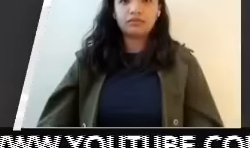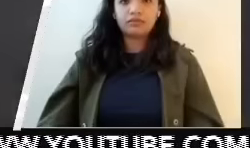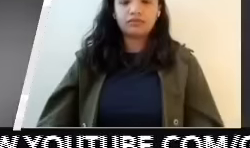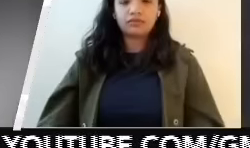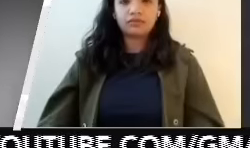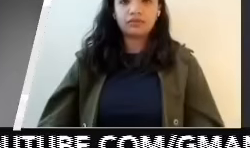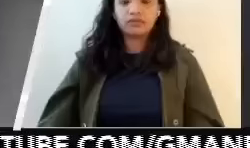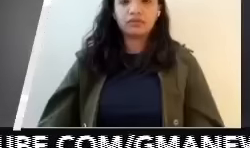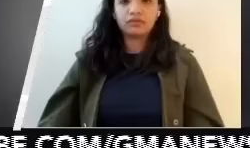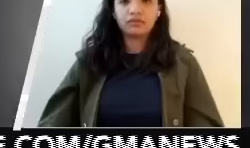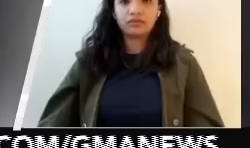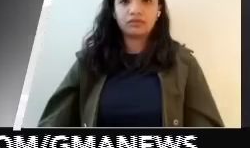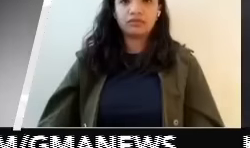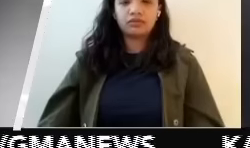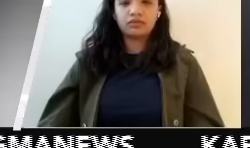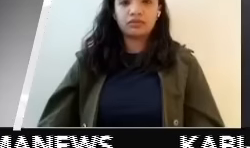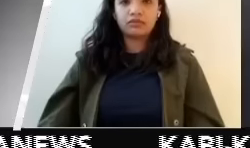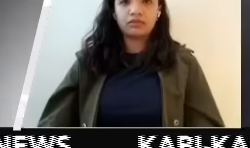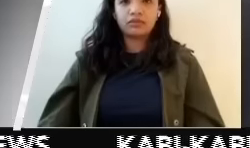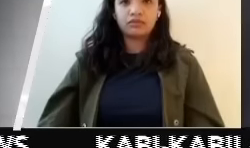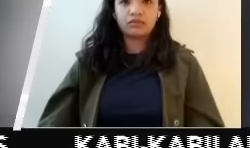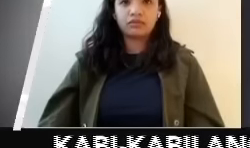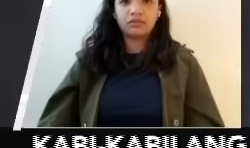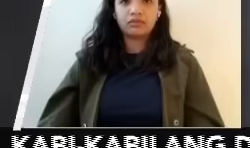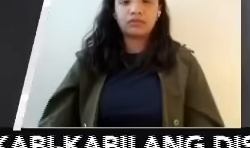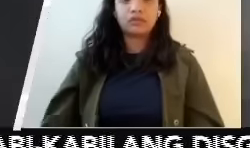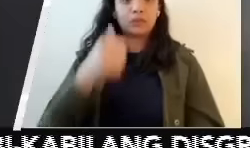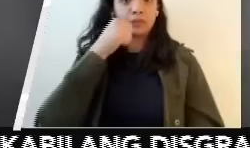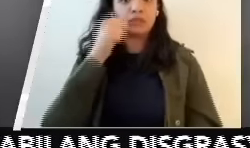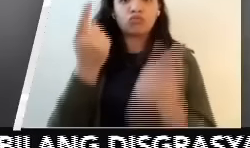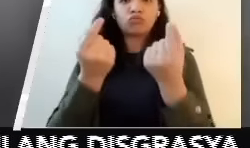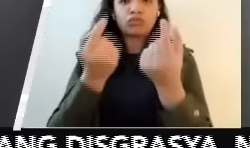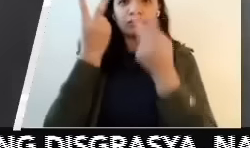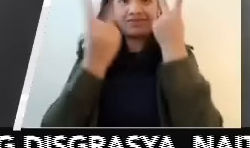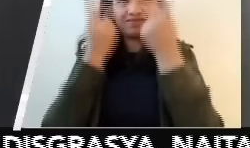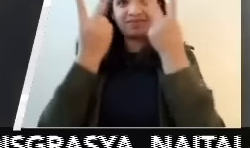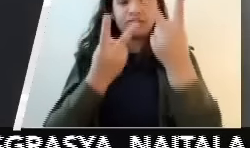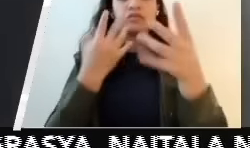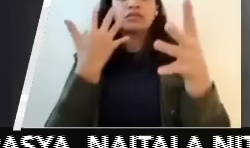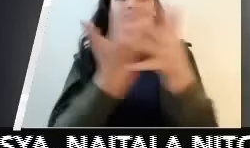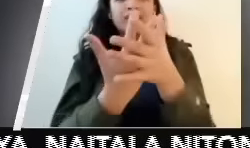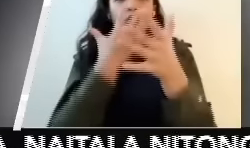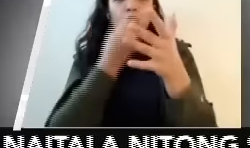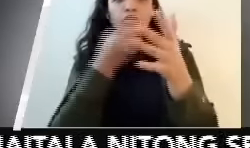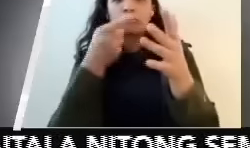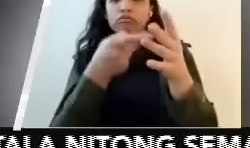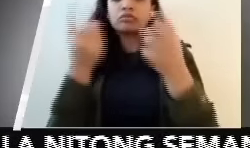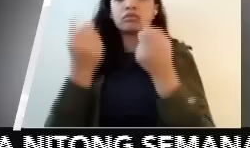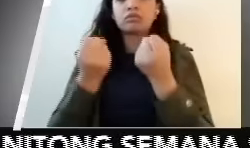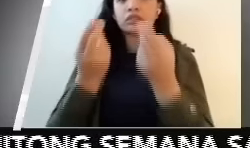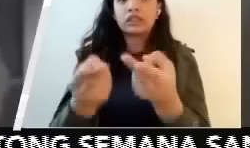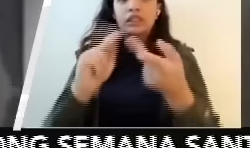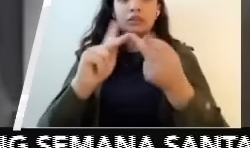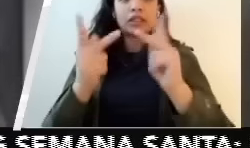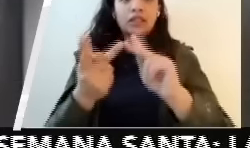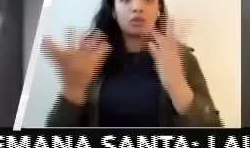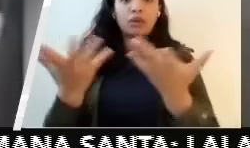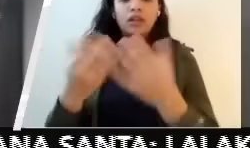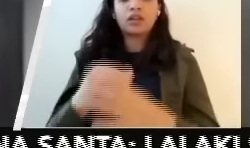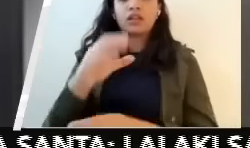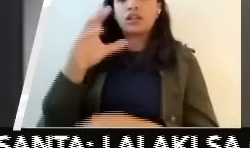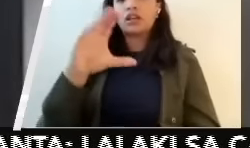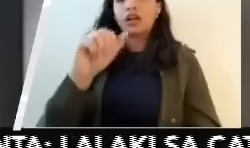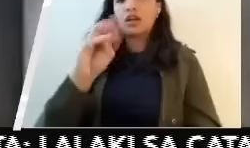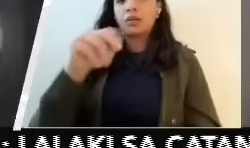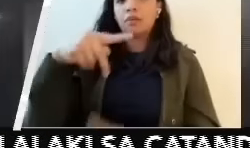Bibisita raw ang isang babae sa nakakulong na live-in partner sa Metro Manila District Jail sa Camp Bagong Diwa Taguig nitong Sabado de Gloria.